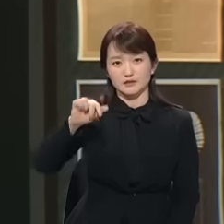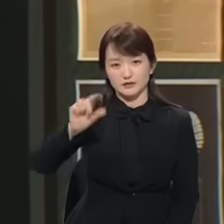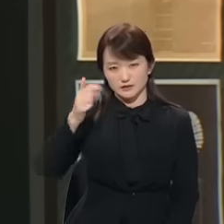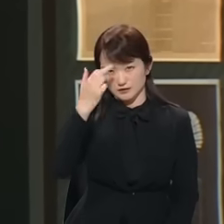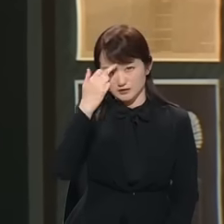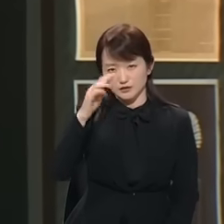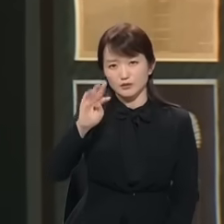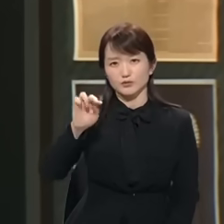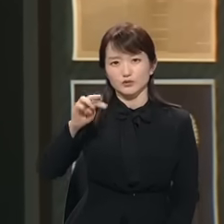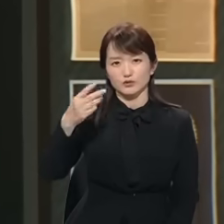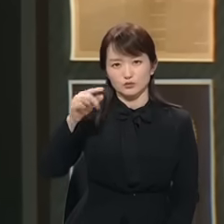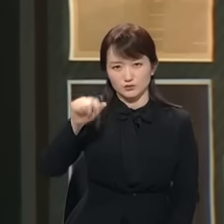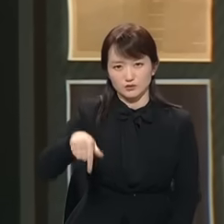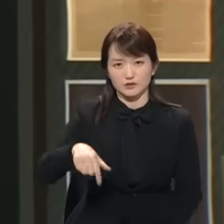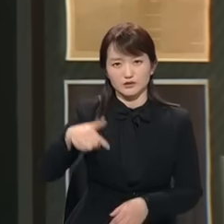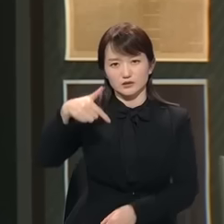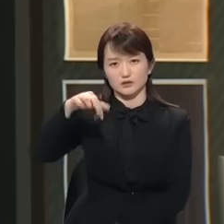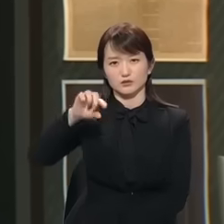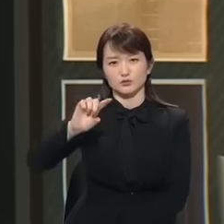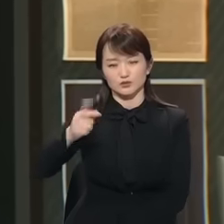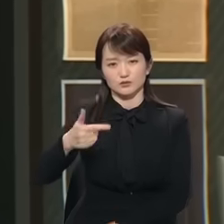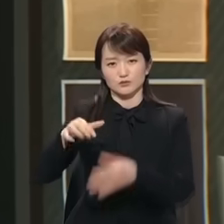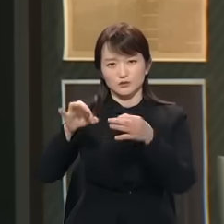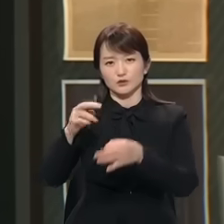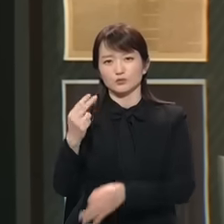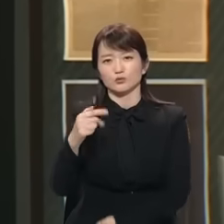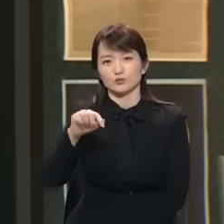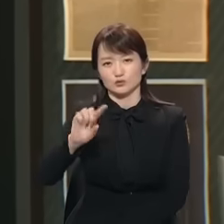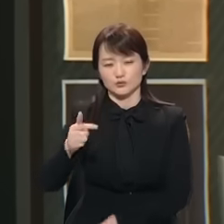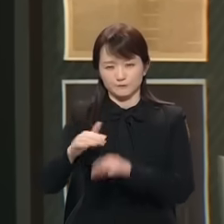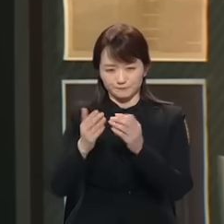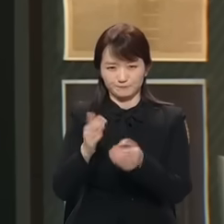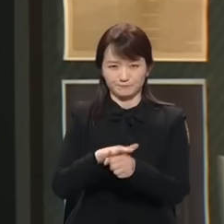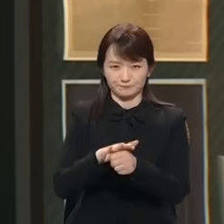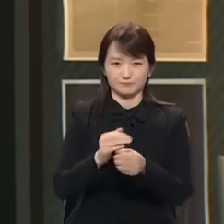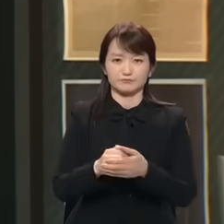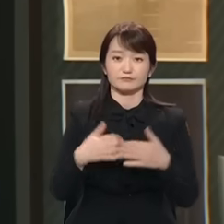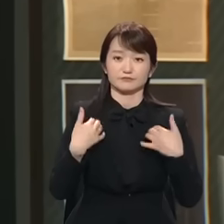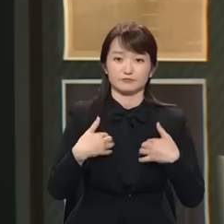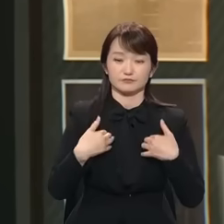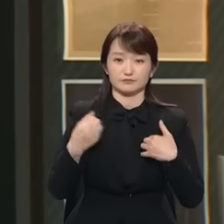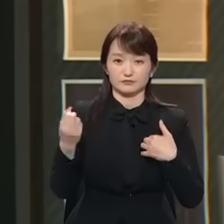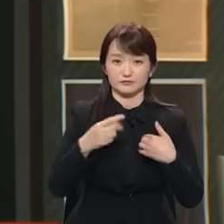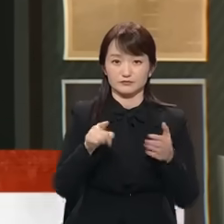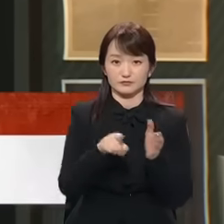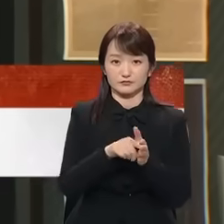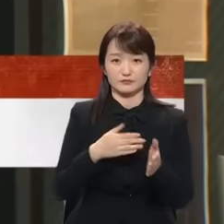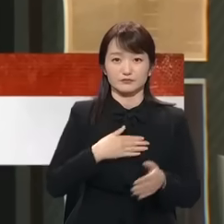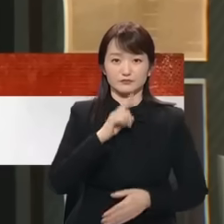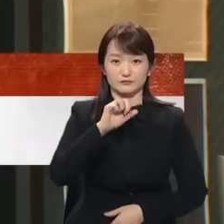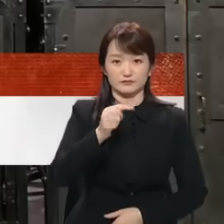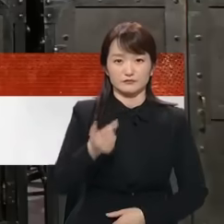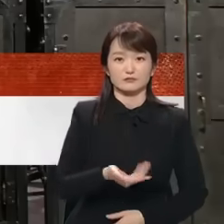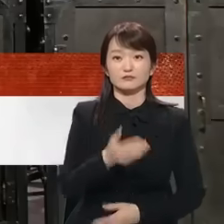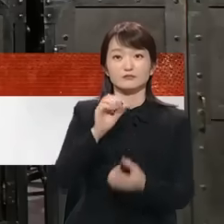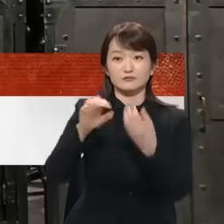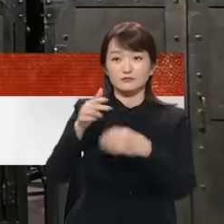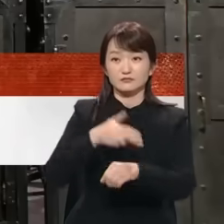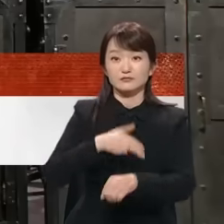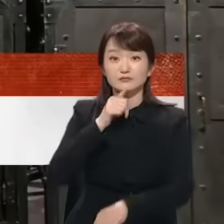김진숙 님 강수희 님 김효수 님 조정호 님 모두 모두 사랑합니다 자 재미는 물론 의리로 함께한 아세 사바